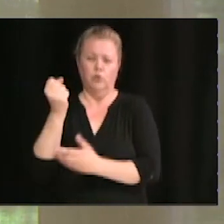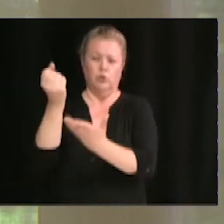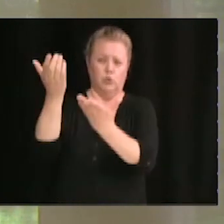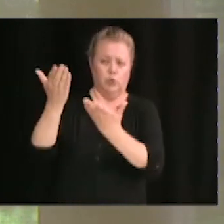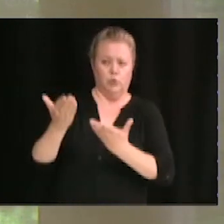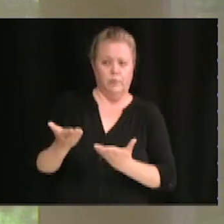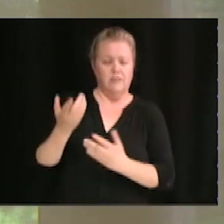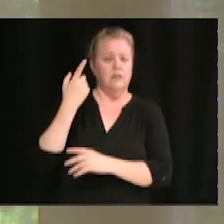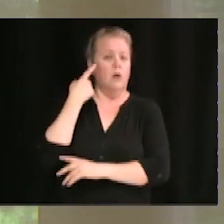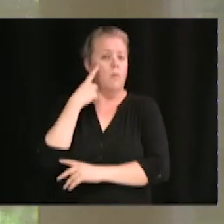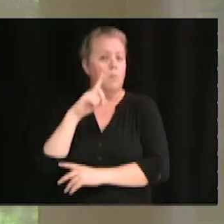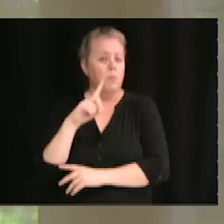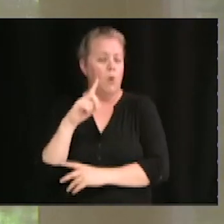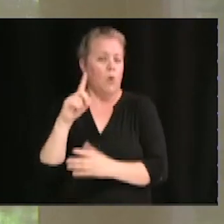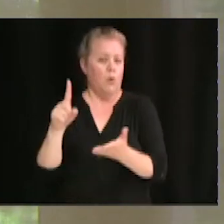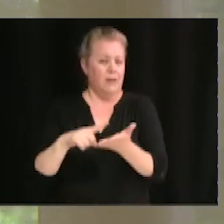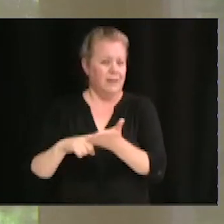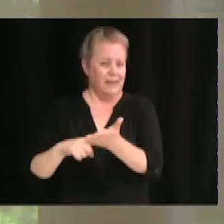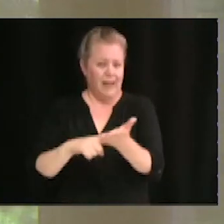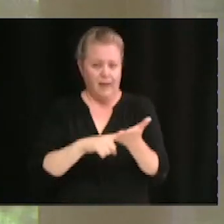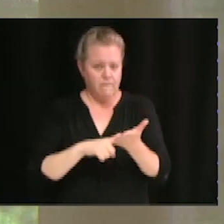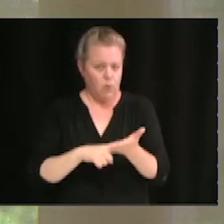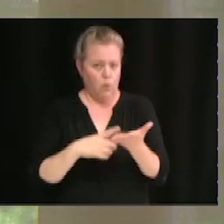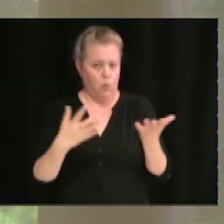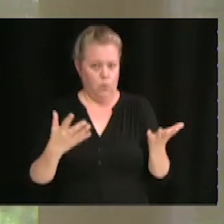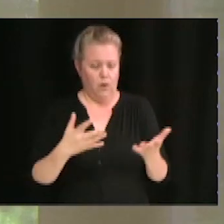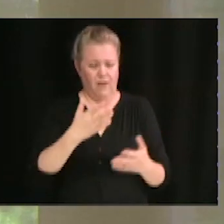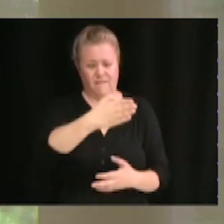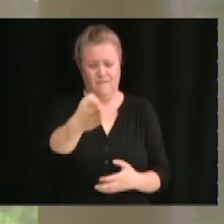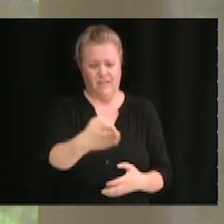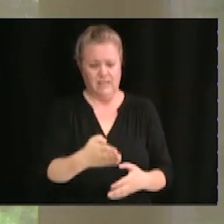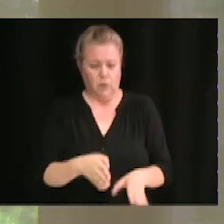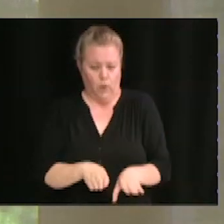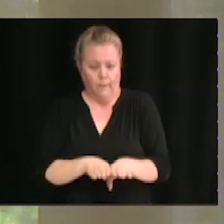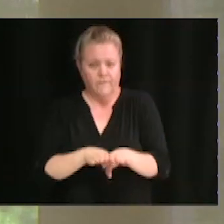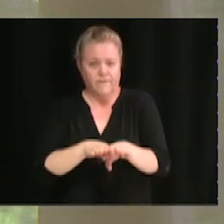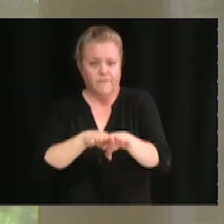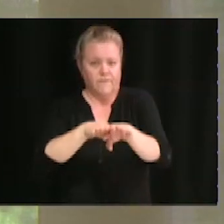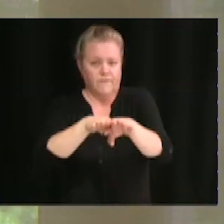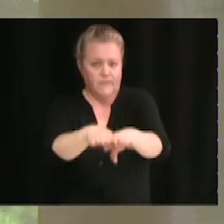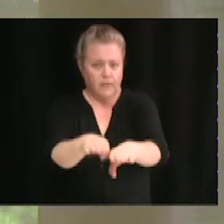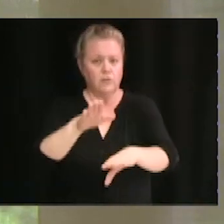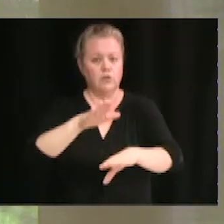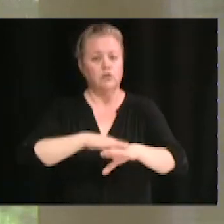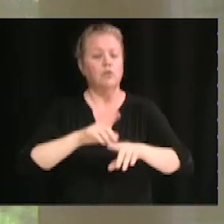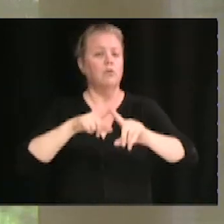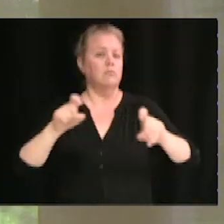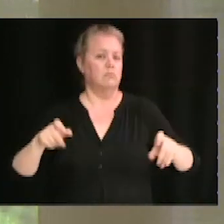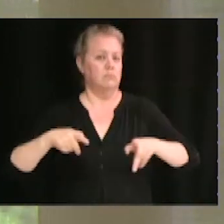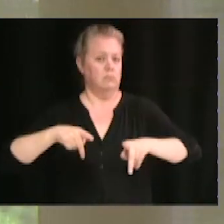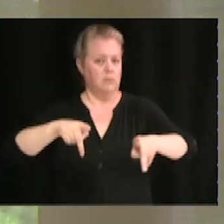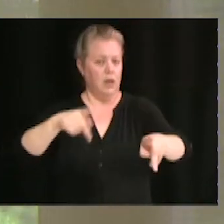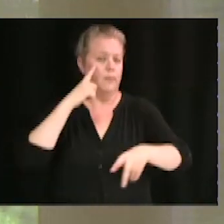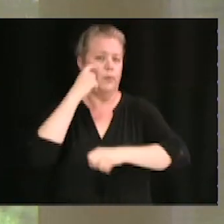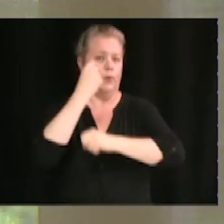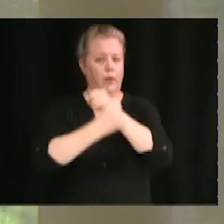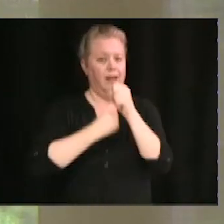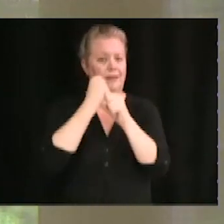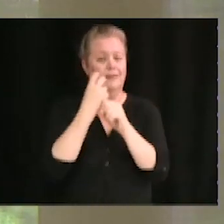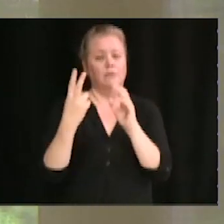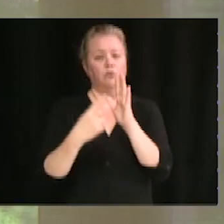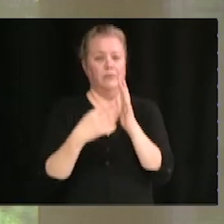de l'exécution des travaux de scellement de fissures sur diverses rues de la municipalité pour l'année 2019.